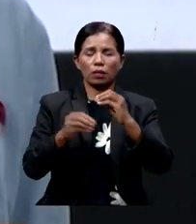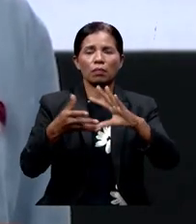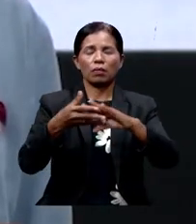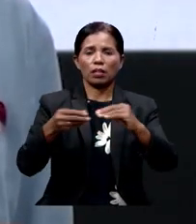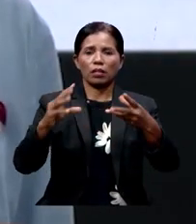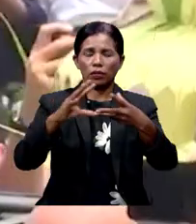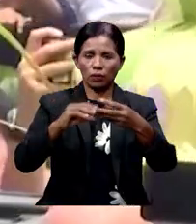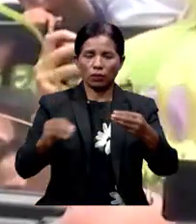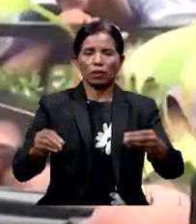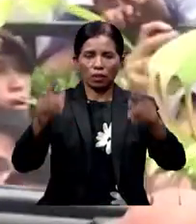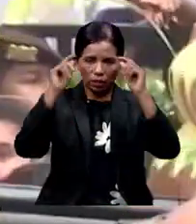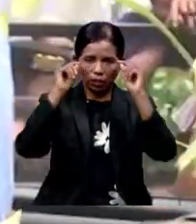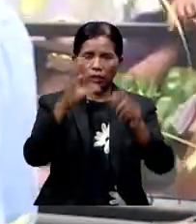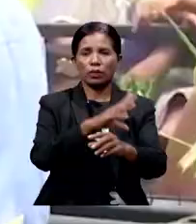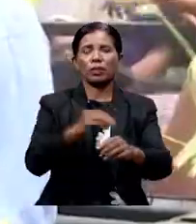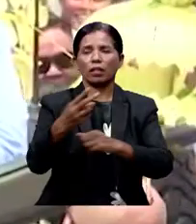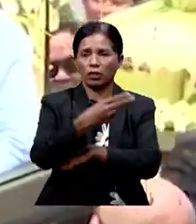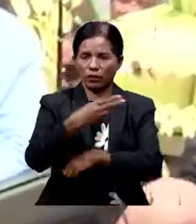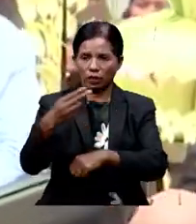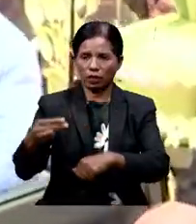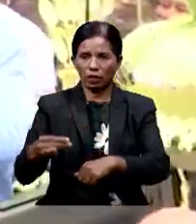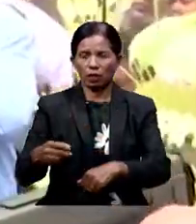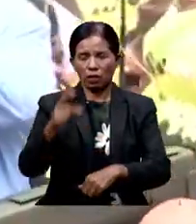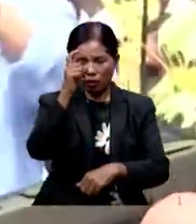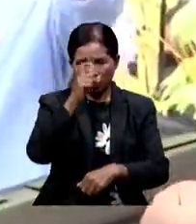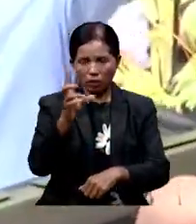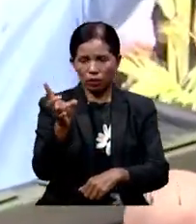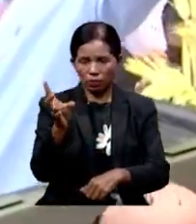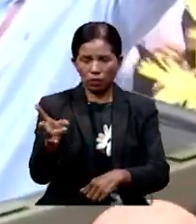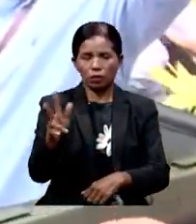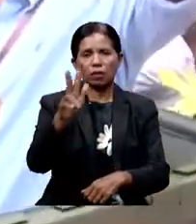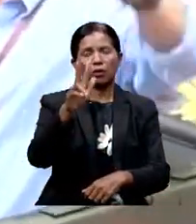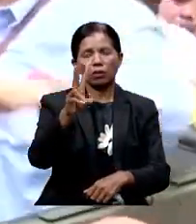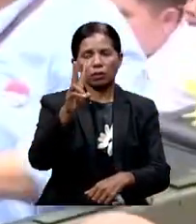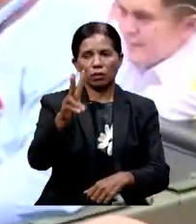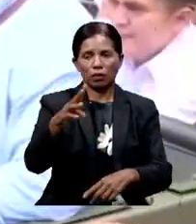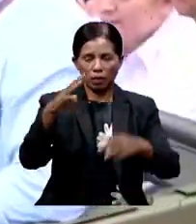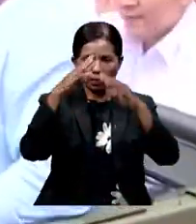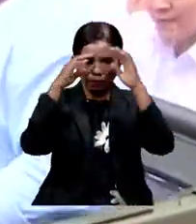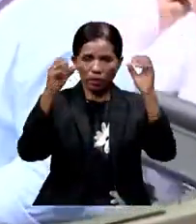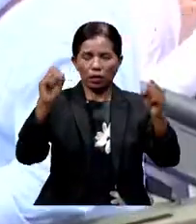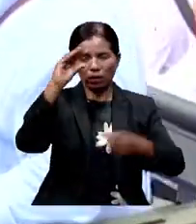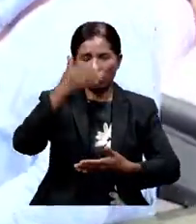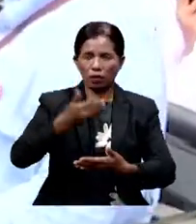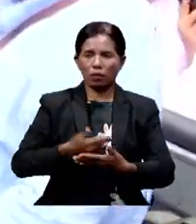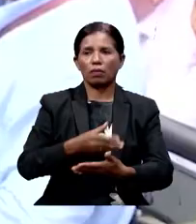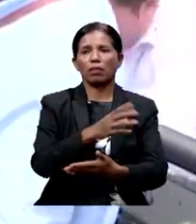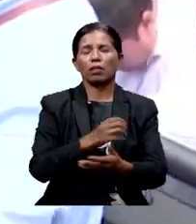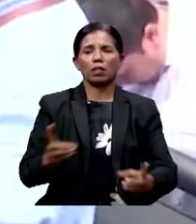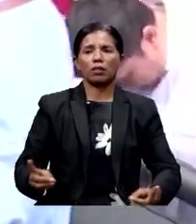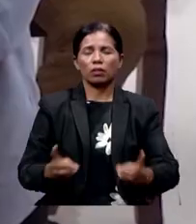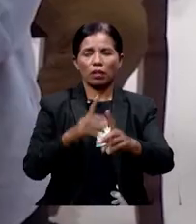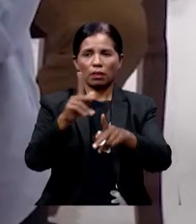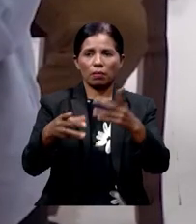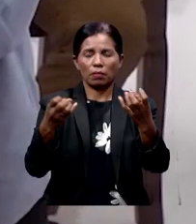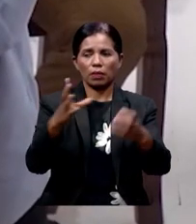bangsa Indonesia. Prabowo hoida di hitunulu resin rua nuan mane bot Presidente Joko Widodo hasoro malu ho apoyante rihun